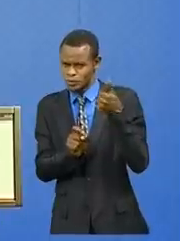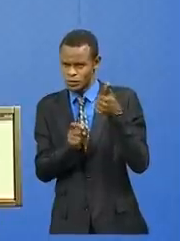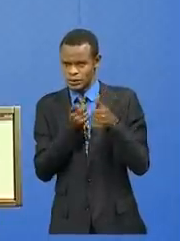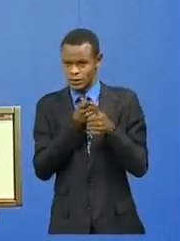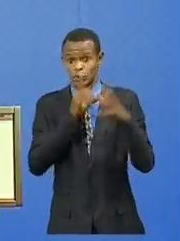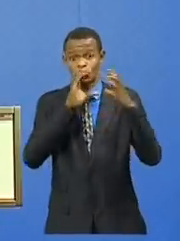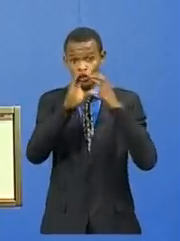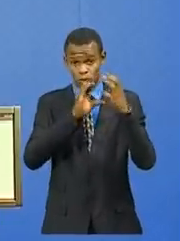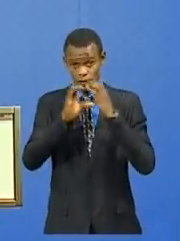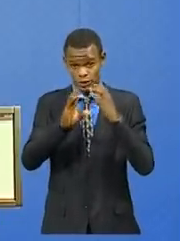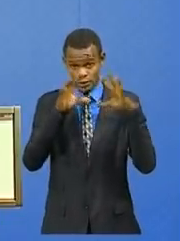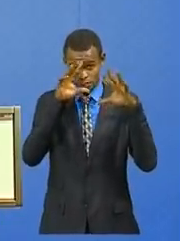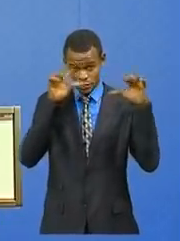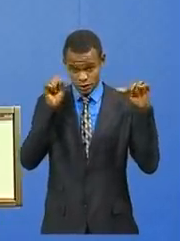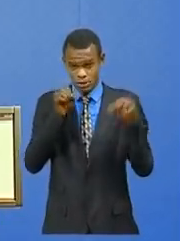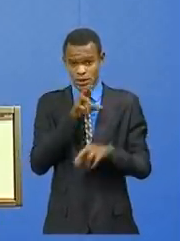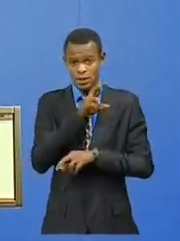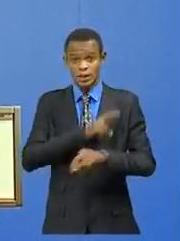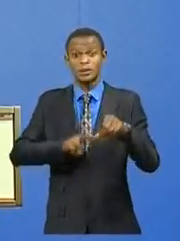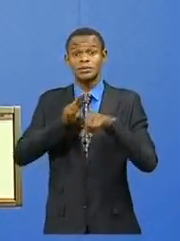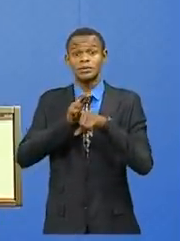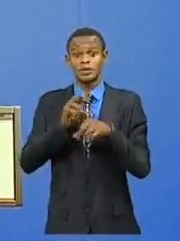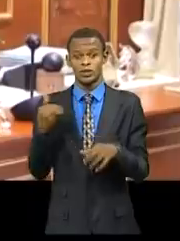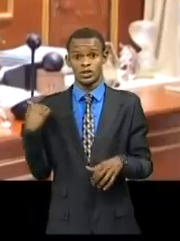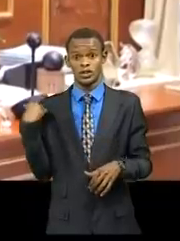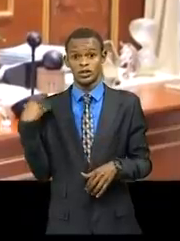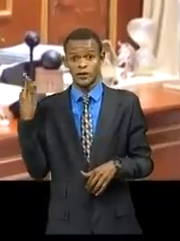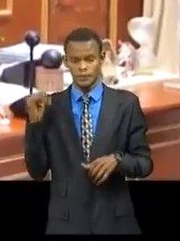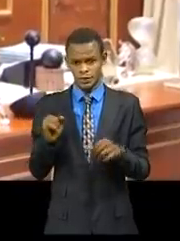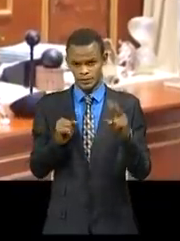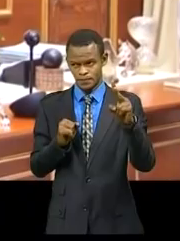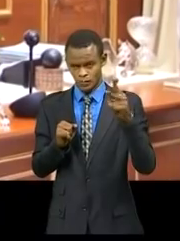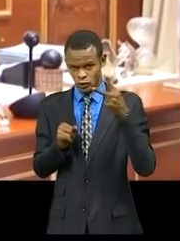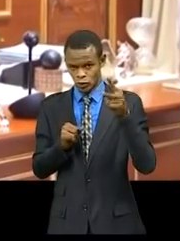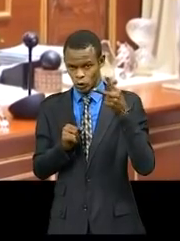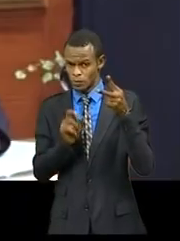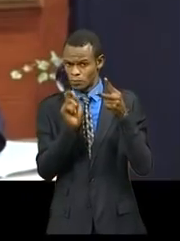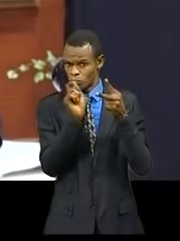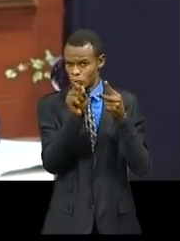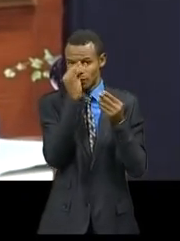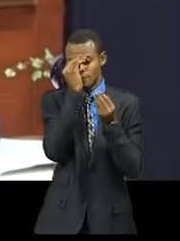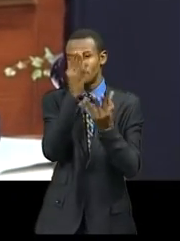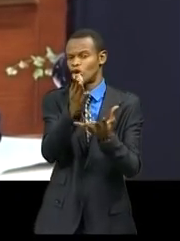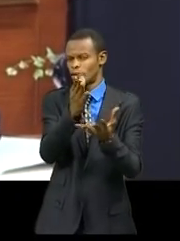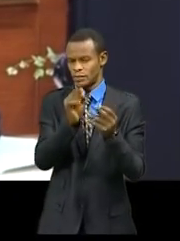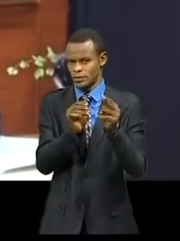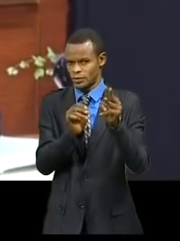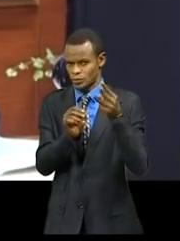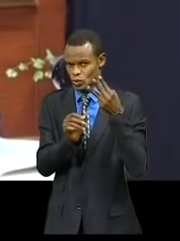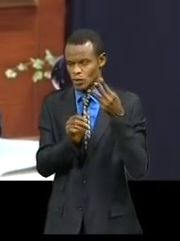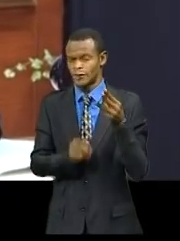Communication du Président de la République, Chef de l'État. 2. Point d'information. 3.